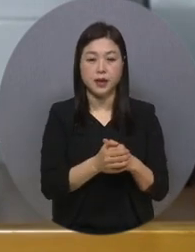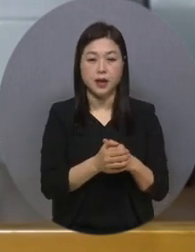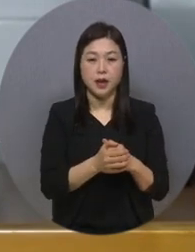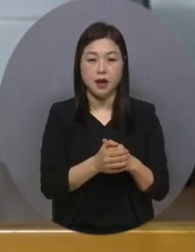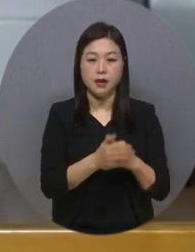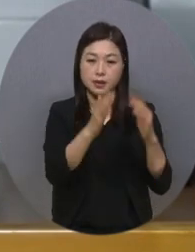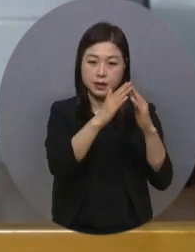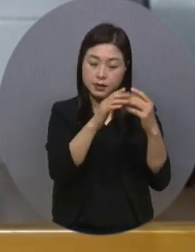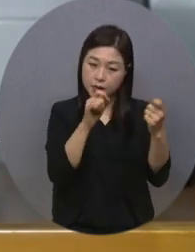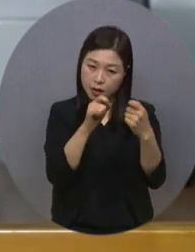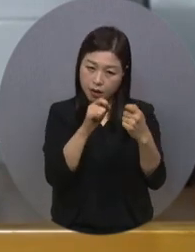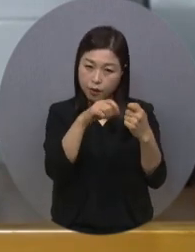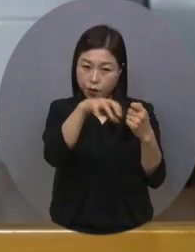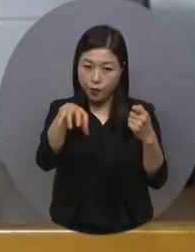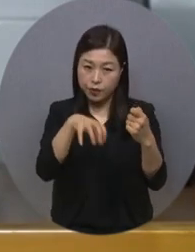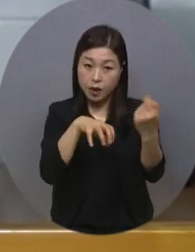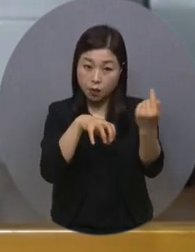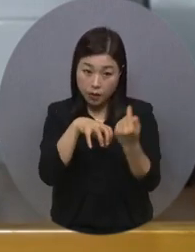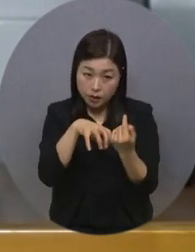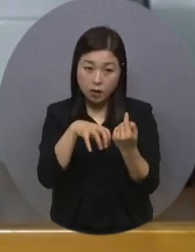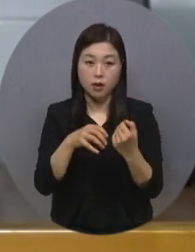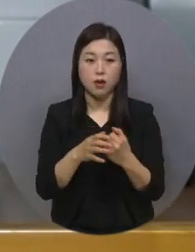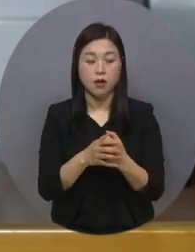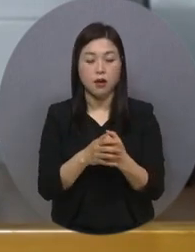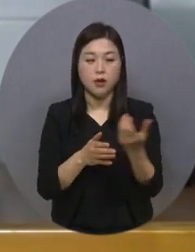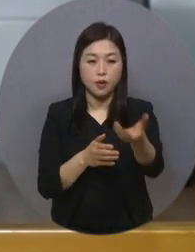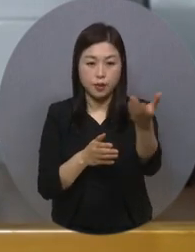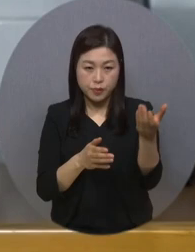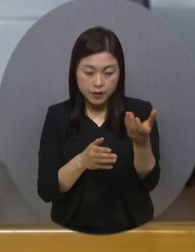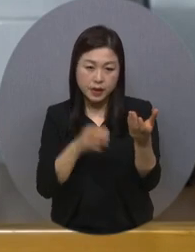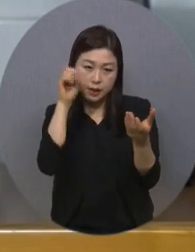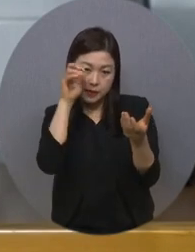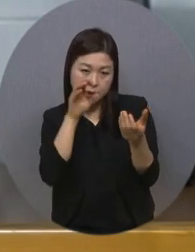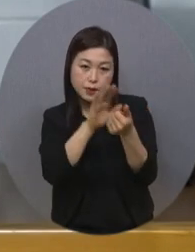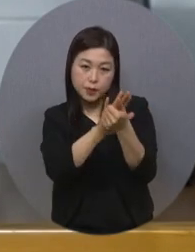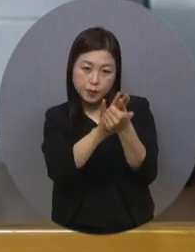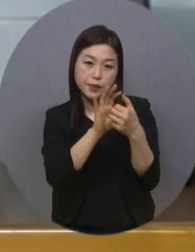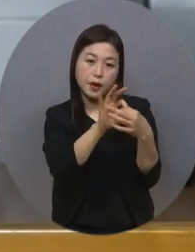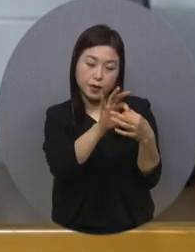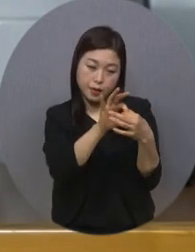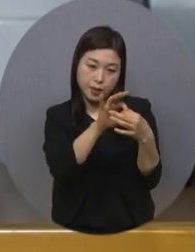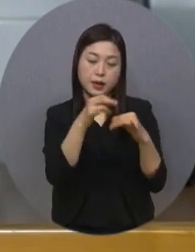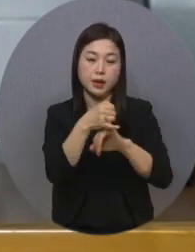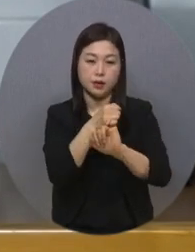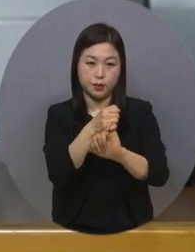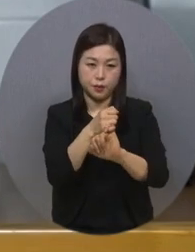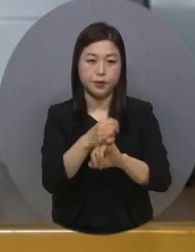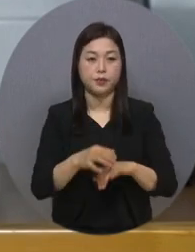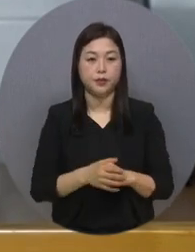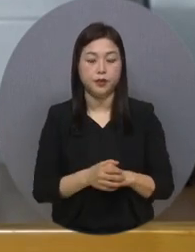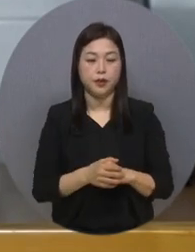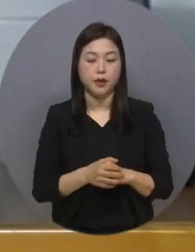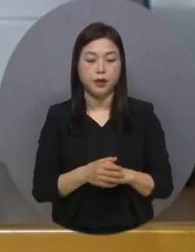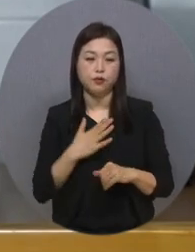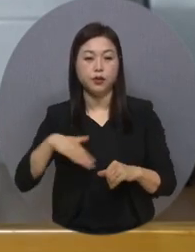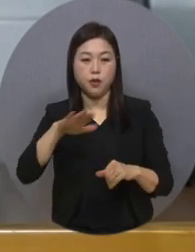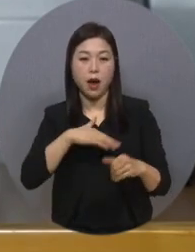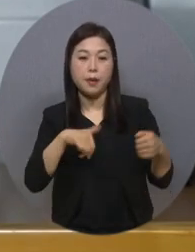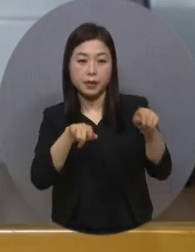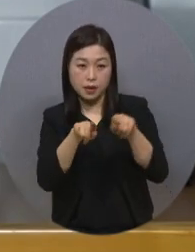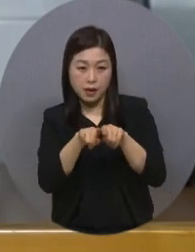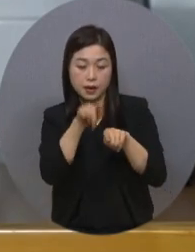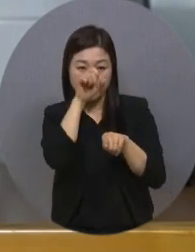지혜의 찾으셔서 우리가 여러분들의 빛이 되어 드릴 것을 약속드리니까 우리와 함께